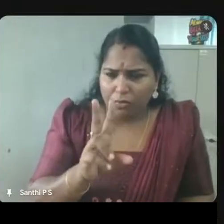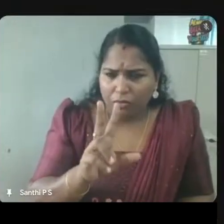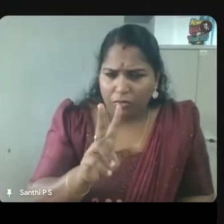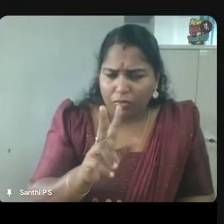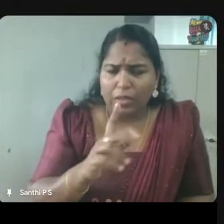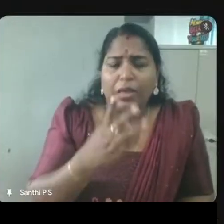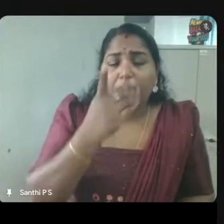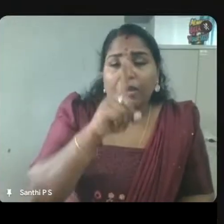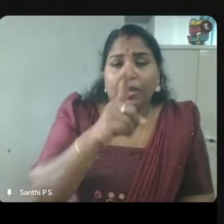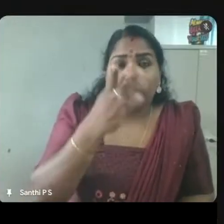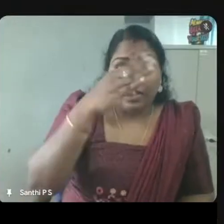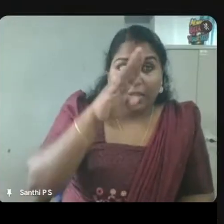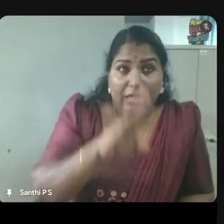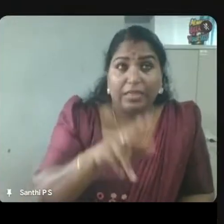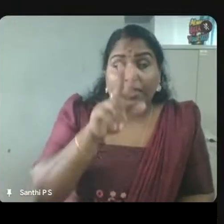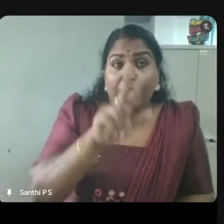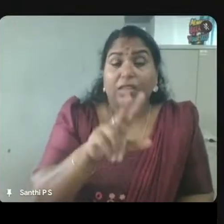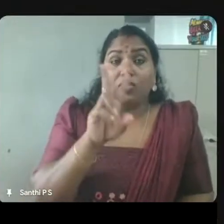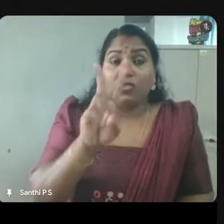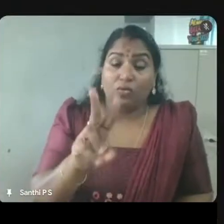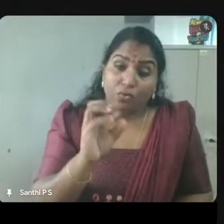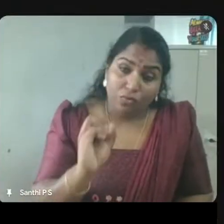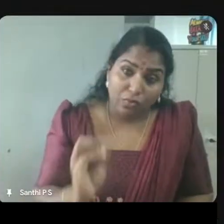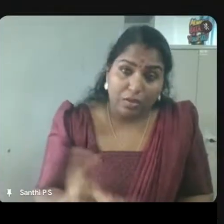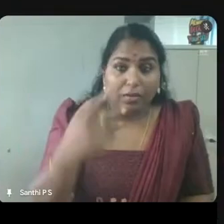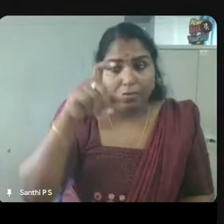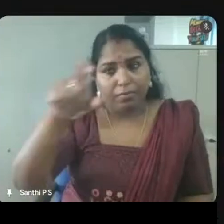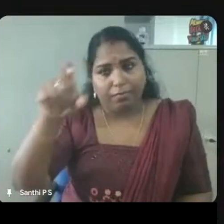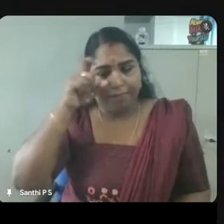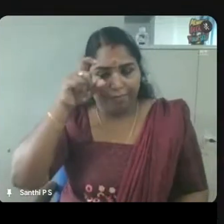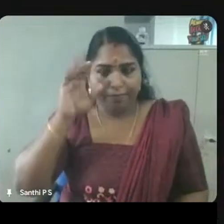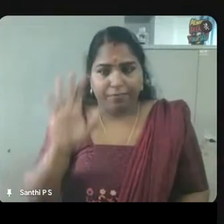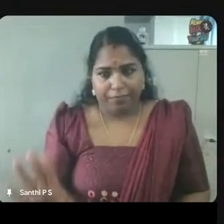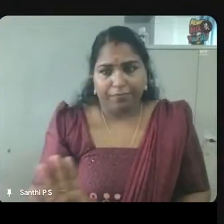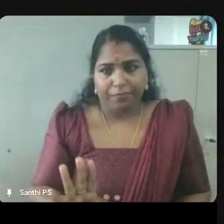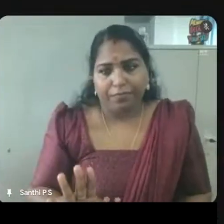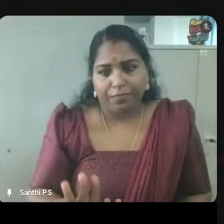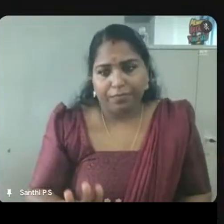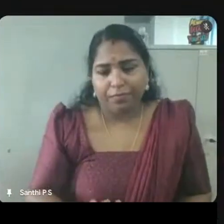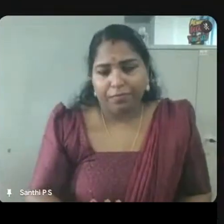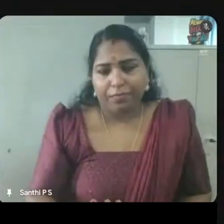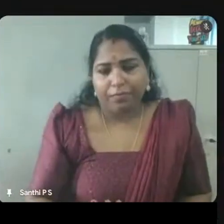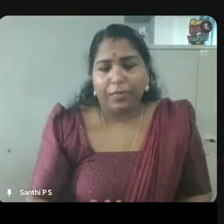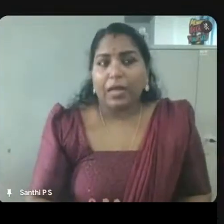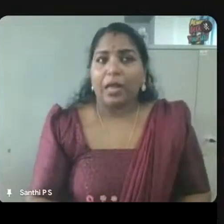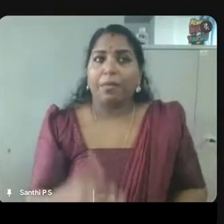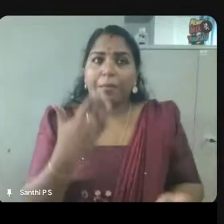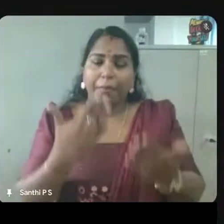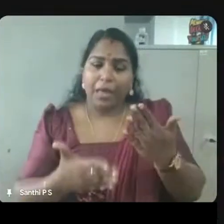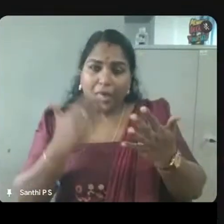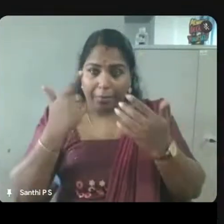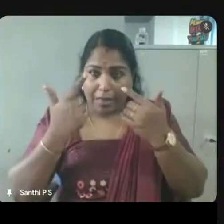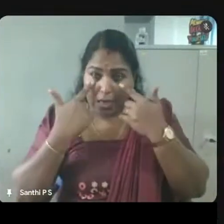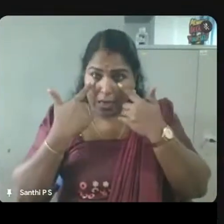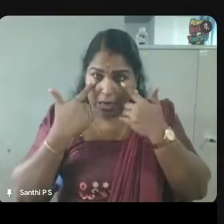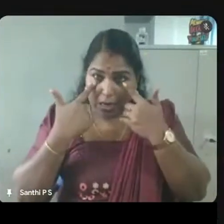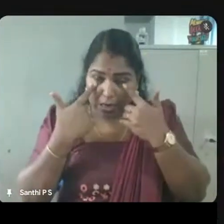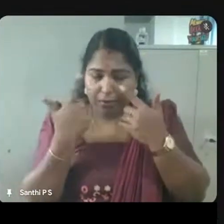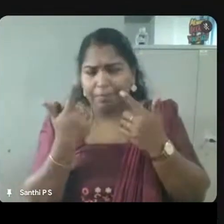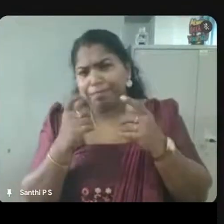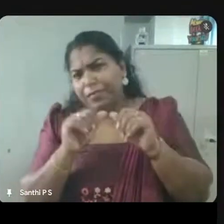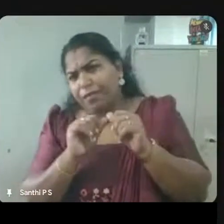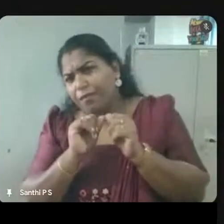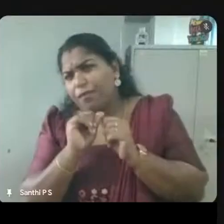ചെയ്യുമ്പോൾ സാർ ആ റിഫ്രാക്റ്റീവ് എററിനെയും കൂടി കറക്റ്റ് ചെയ്യത്തക്ക വിധത്തിൽ ദൂരക്കാഴ്ചയ്ക്ക് കണ്ണാടി വെക്കേണ്ടാത്ത